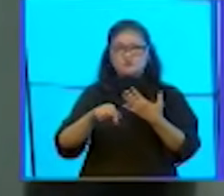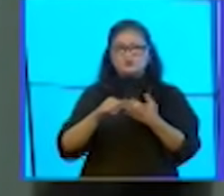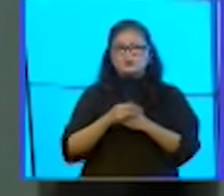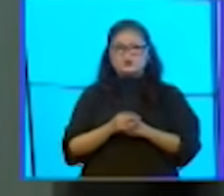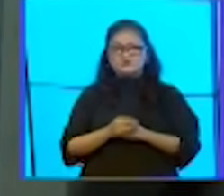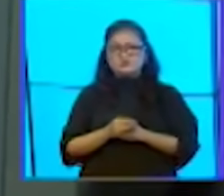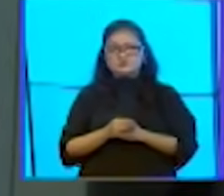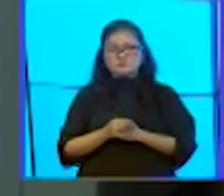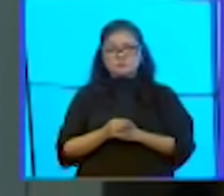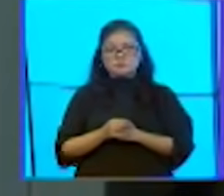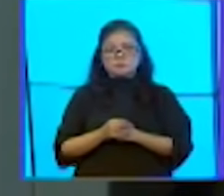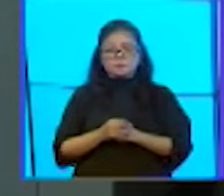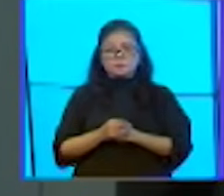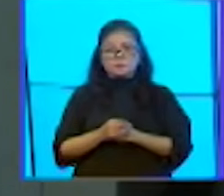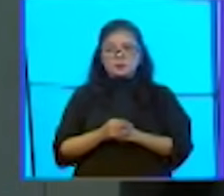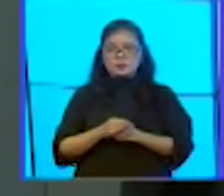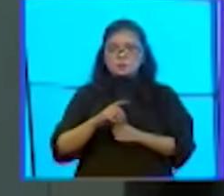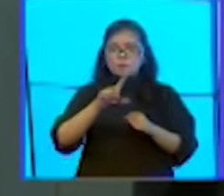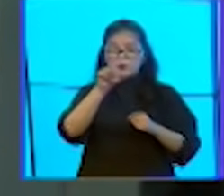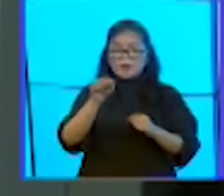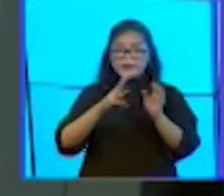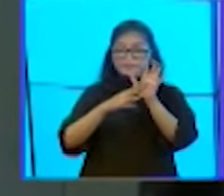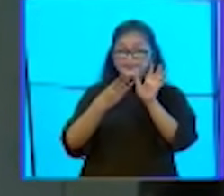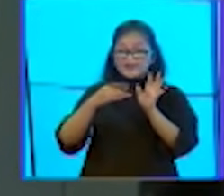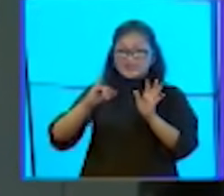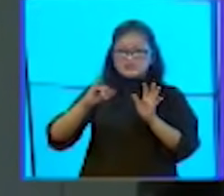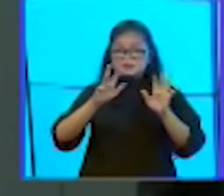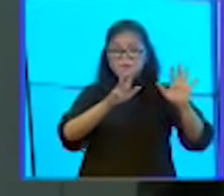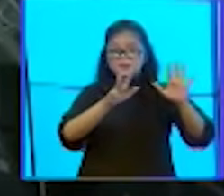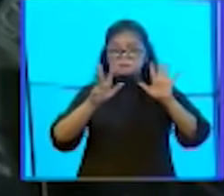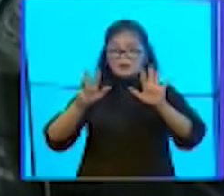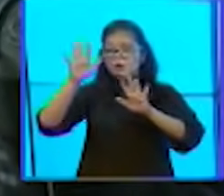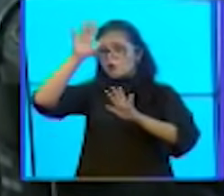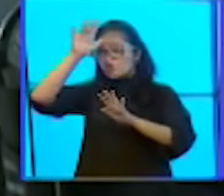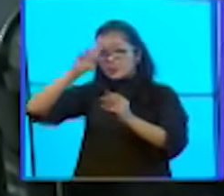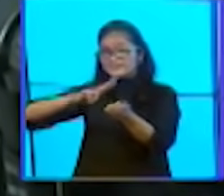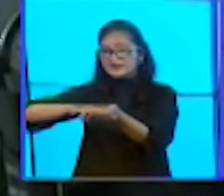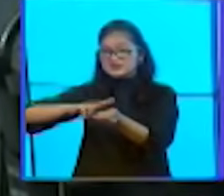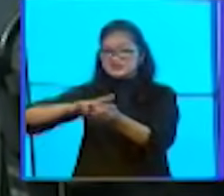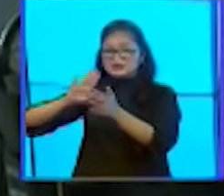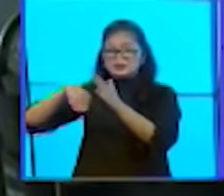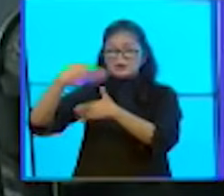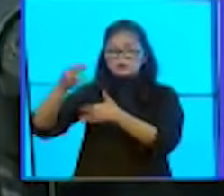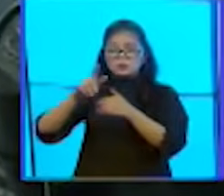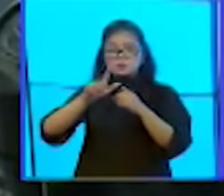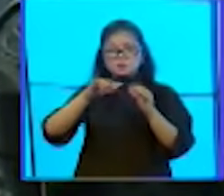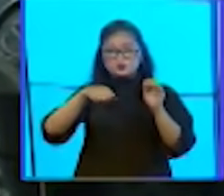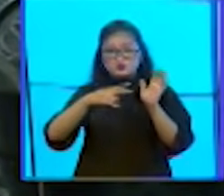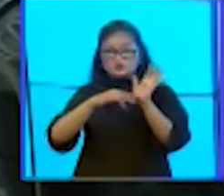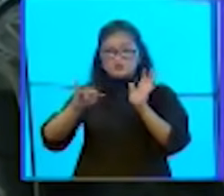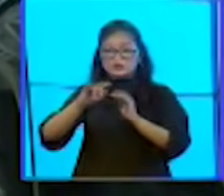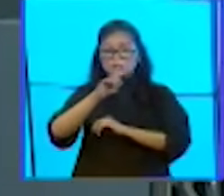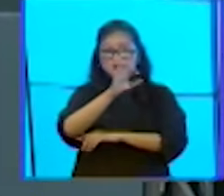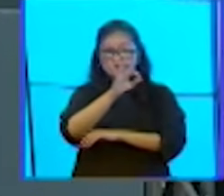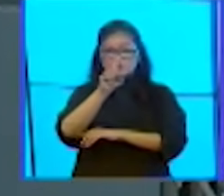Temanggung. Bulan Mei terdapat 99 pasien COVID-19. Sementara di bulan Juni ini ada 223 pasien COVID-19 yang